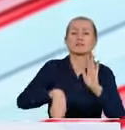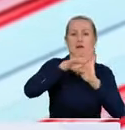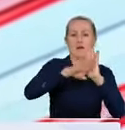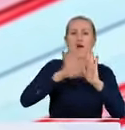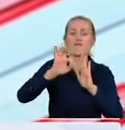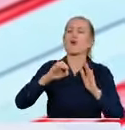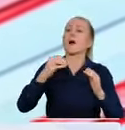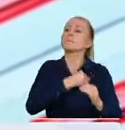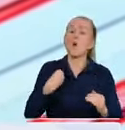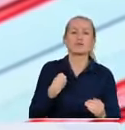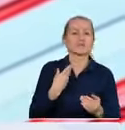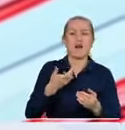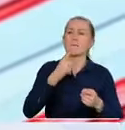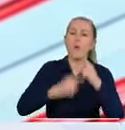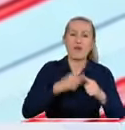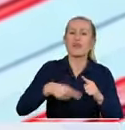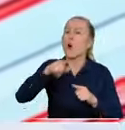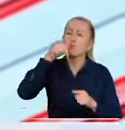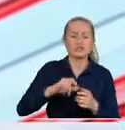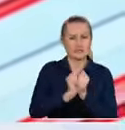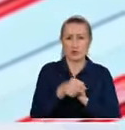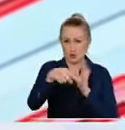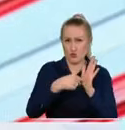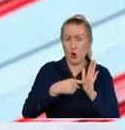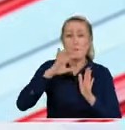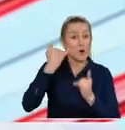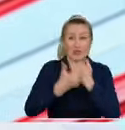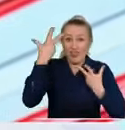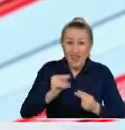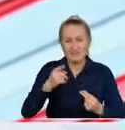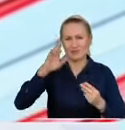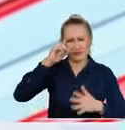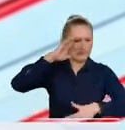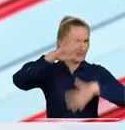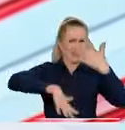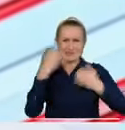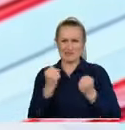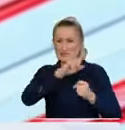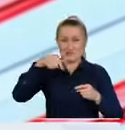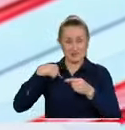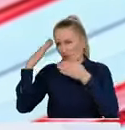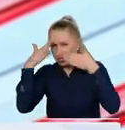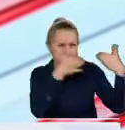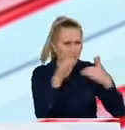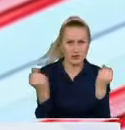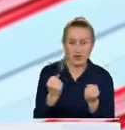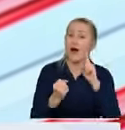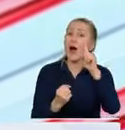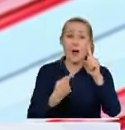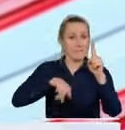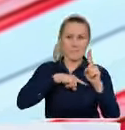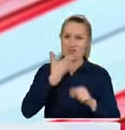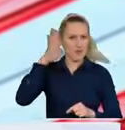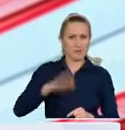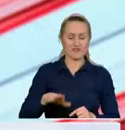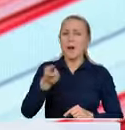tkwili w tym zwariowanym świecie, który tutaj skupia się jak w soczewce. Nie możemy na to pozwolić. Trzeba